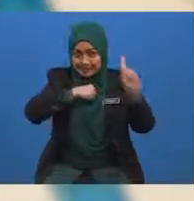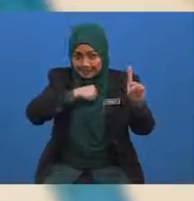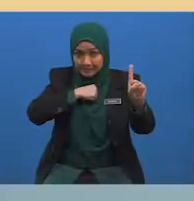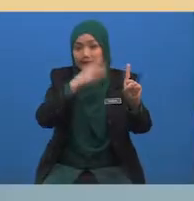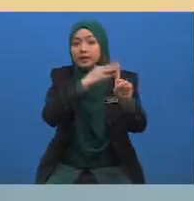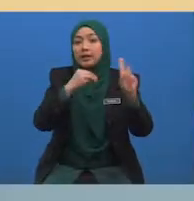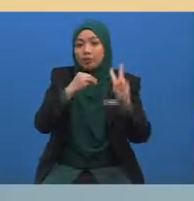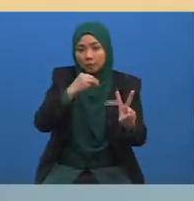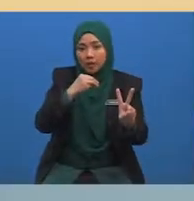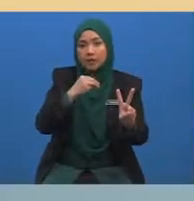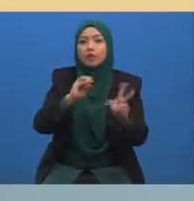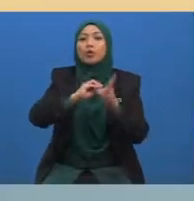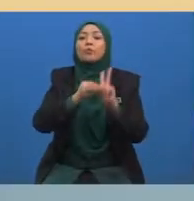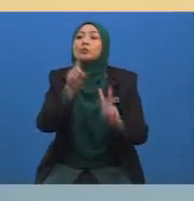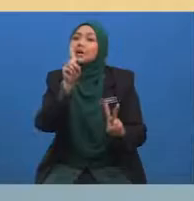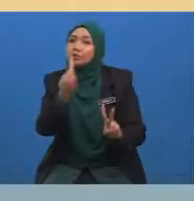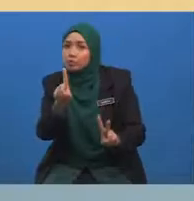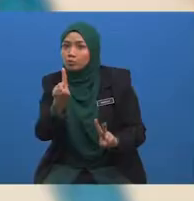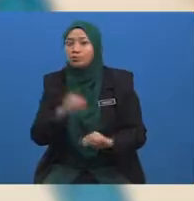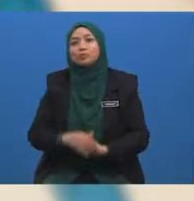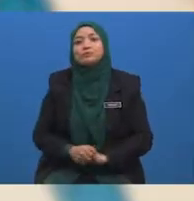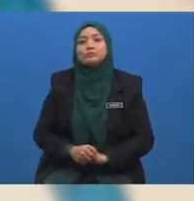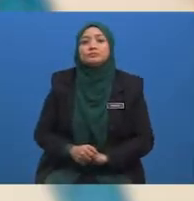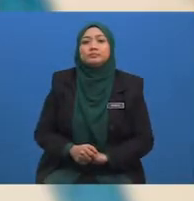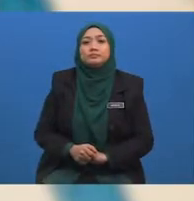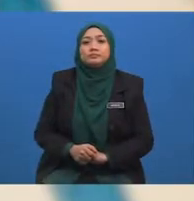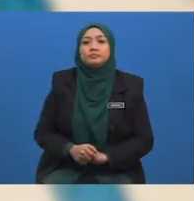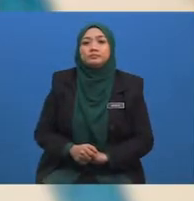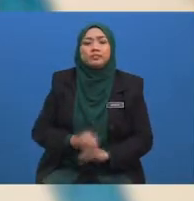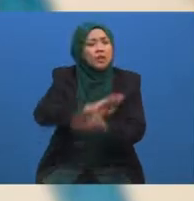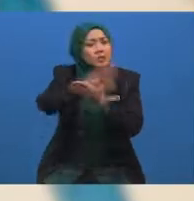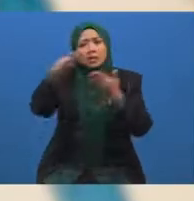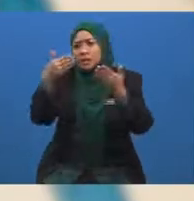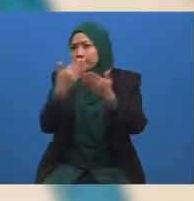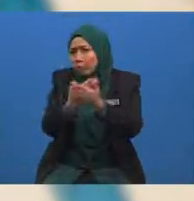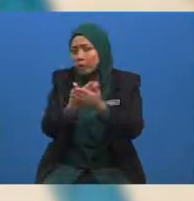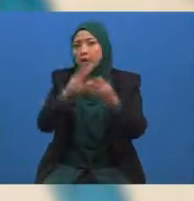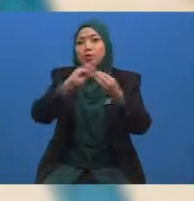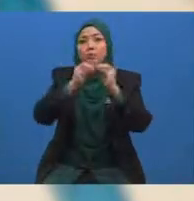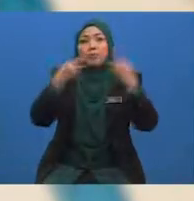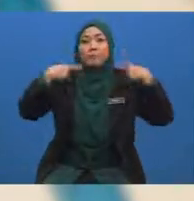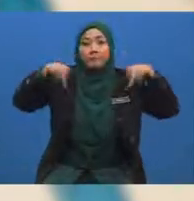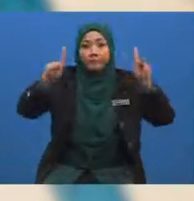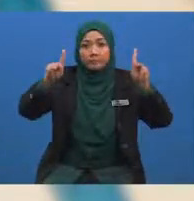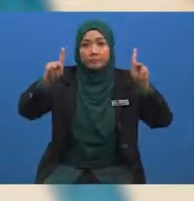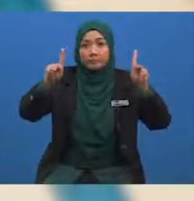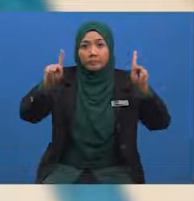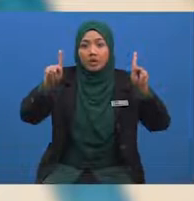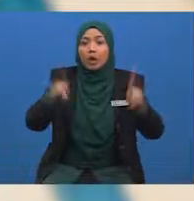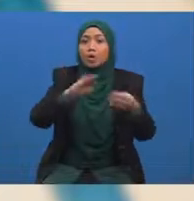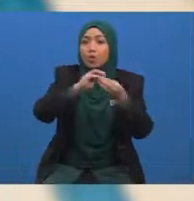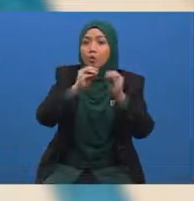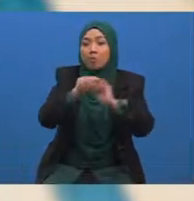1. Ingat ya, murid-murid? Semua nombor perdana ialah nombor